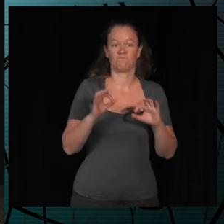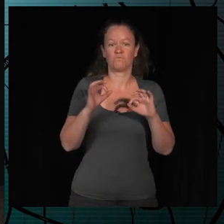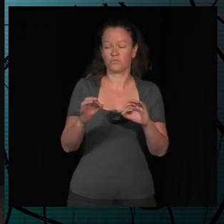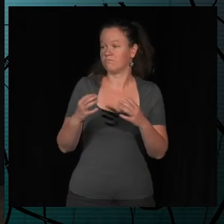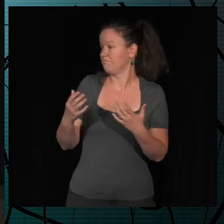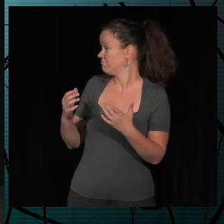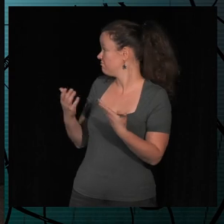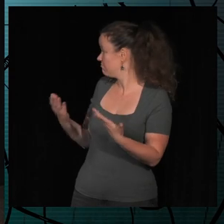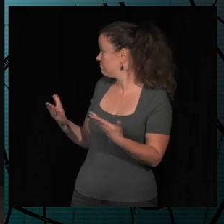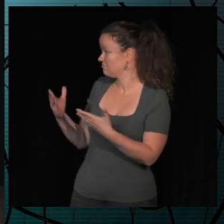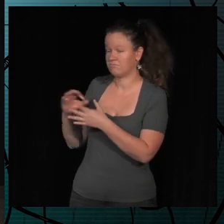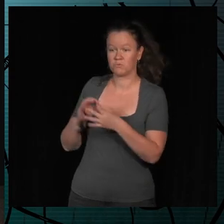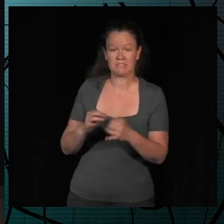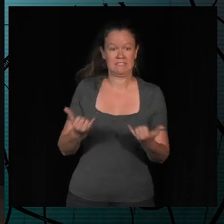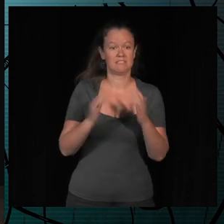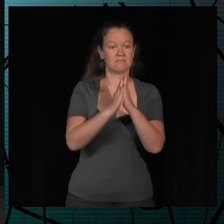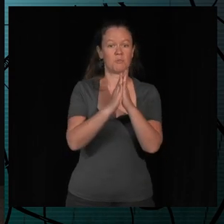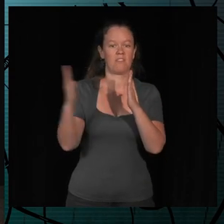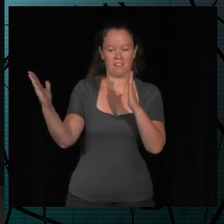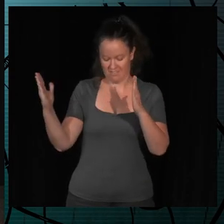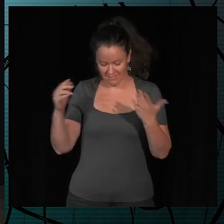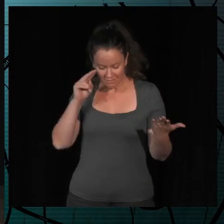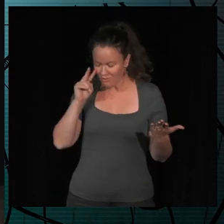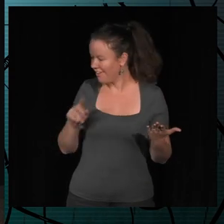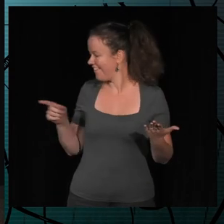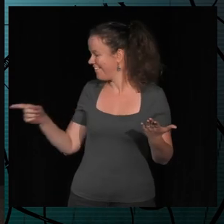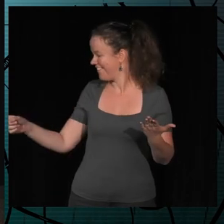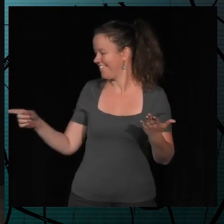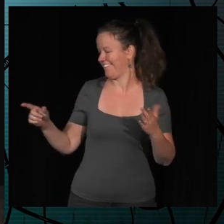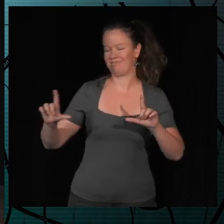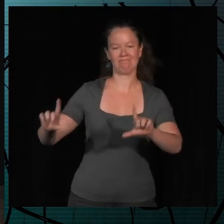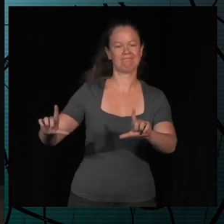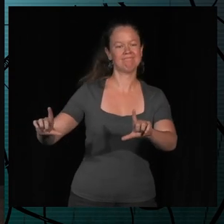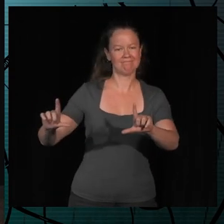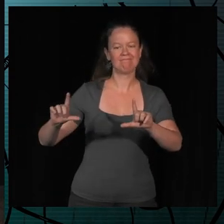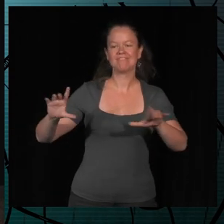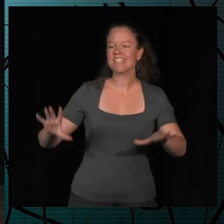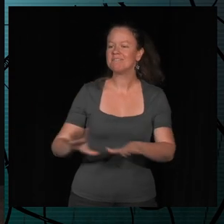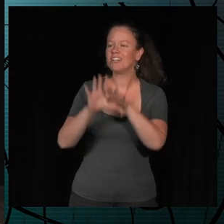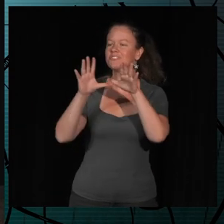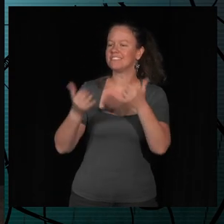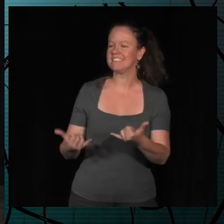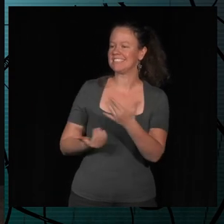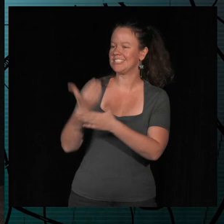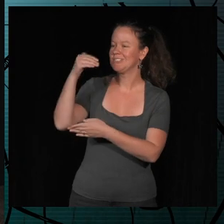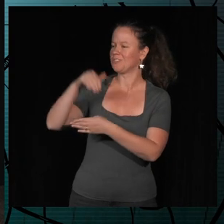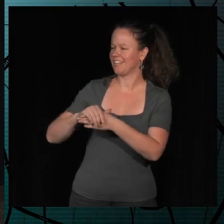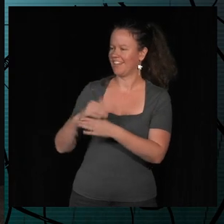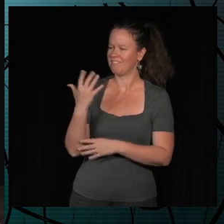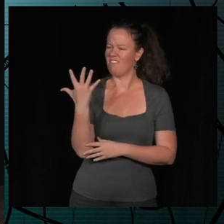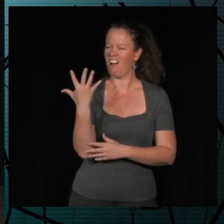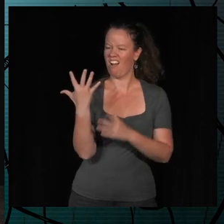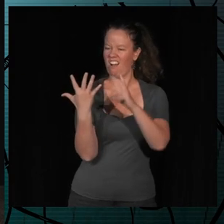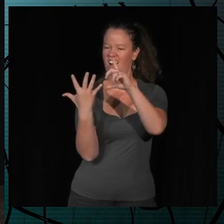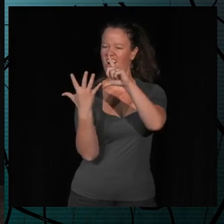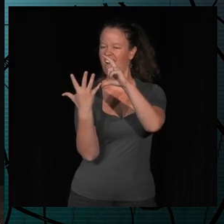d'autres bibliothèques aussi puis là j'ai le visuel de de de de la journée sous les yeux ou ou même le t-shirt là qui est porté